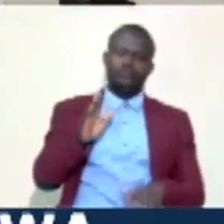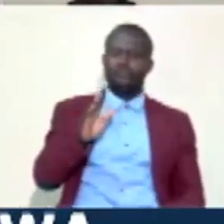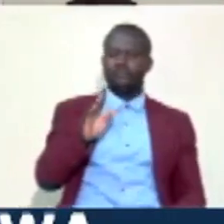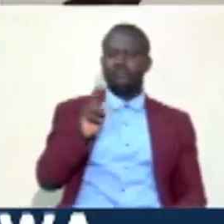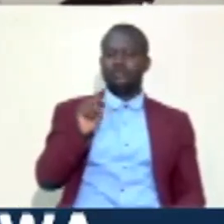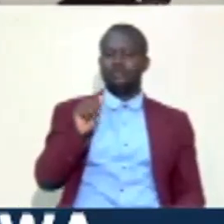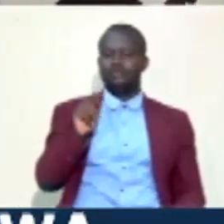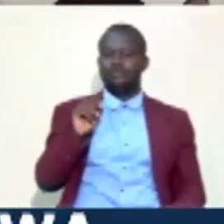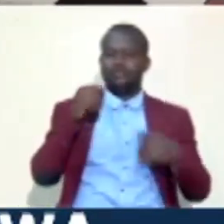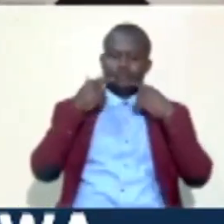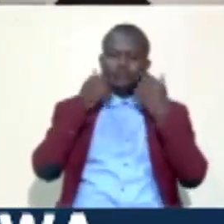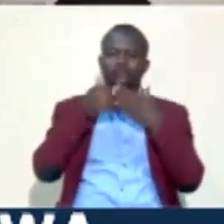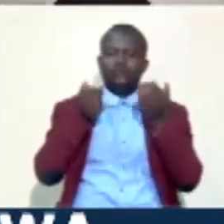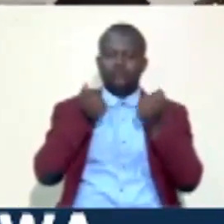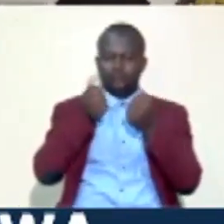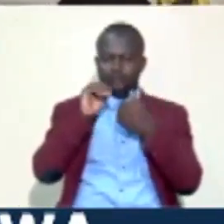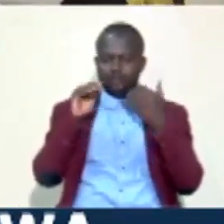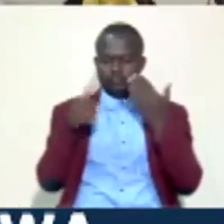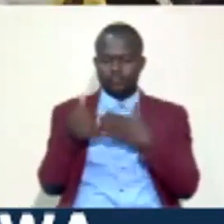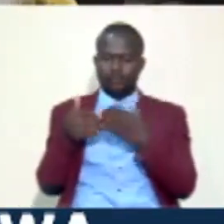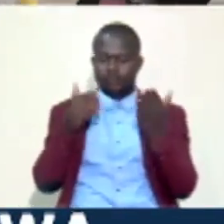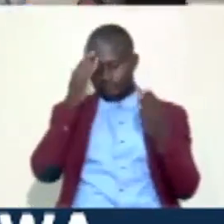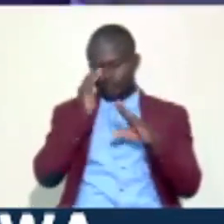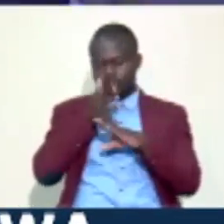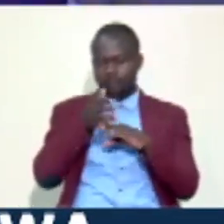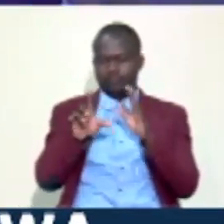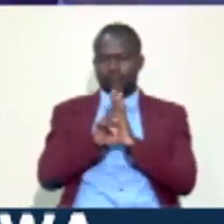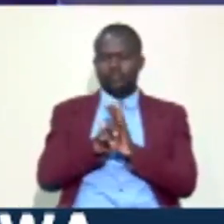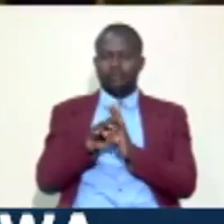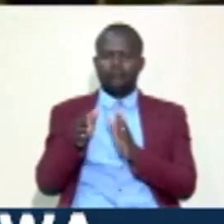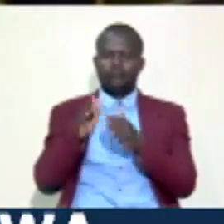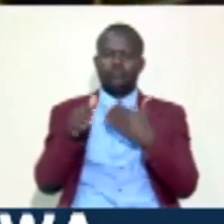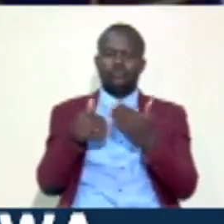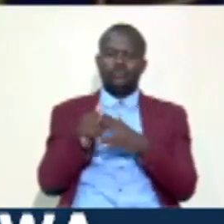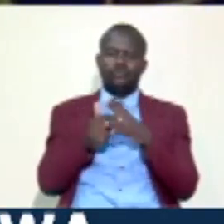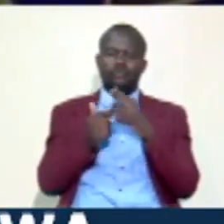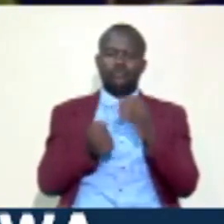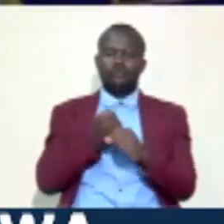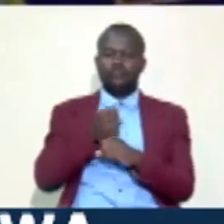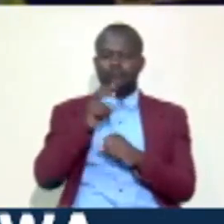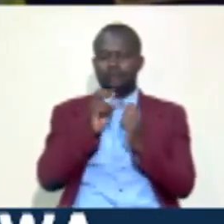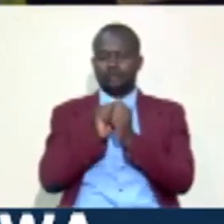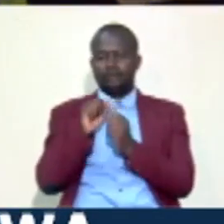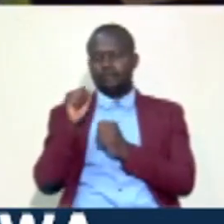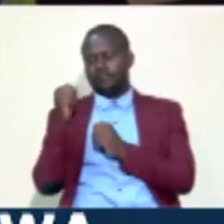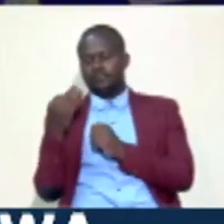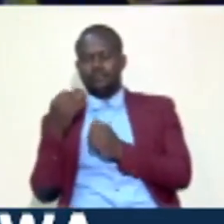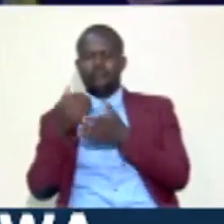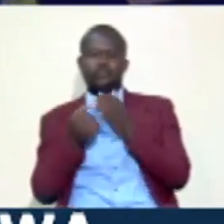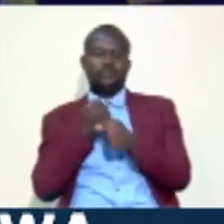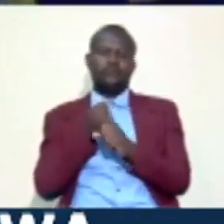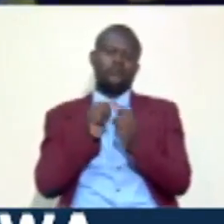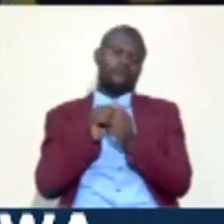Rene avuga ko abashoferi bose bandikiwe kubera kurenga ku mategeko y'umuhanda kuva mu mwaka w'2013 kugera mu mwaka